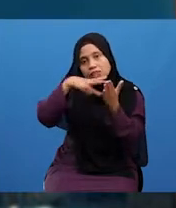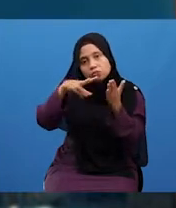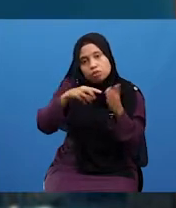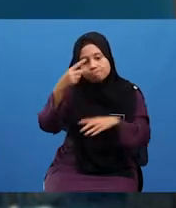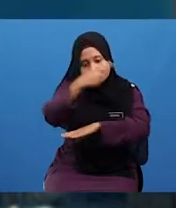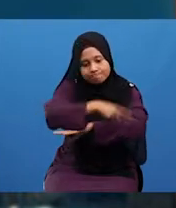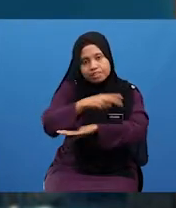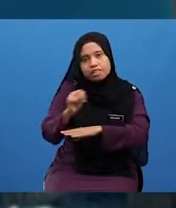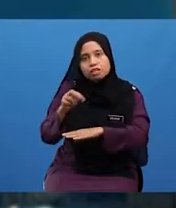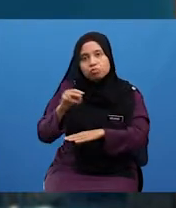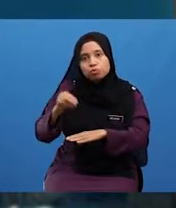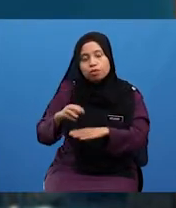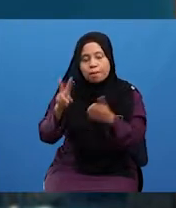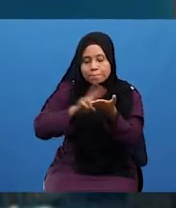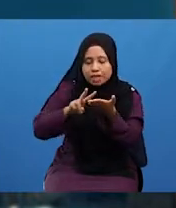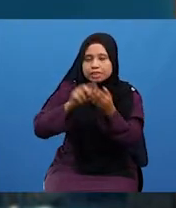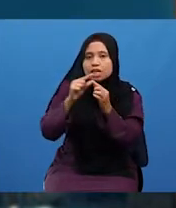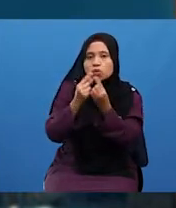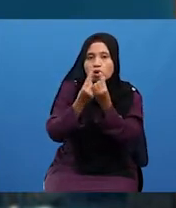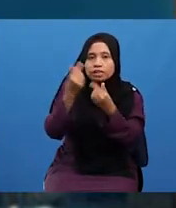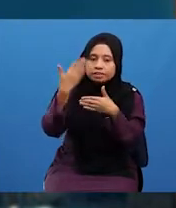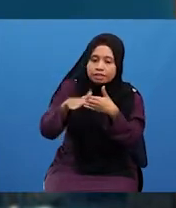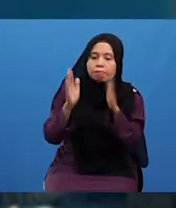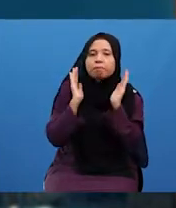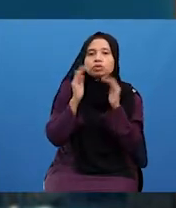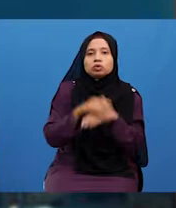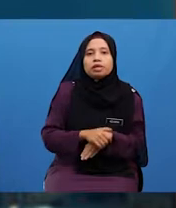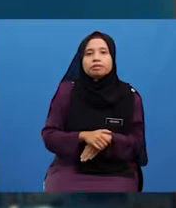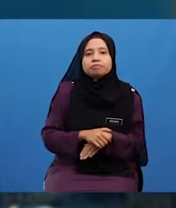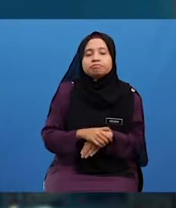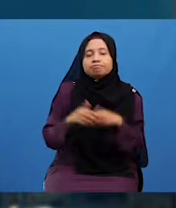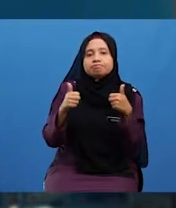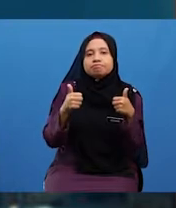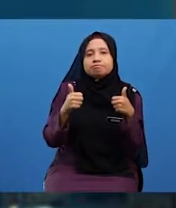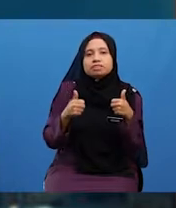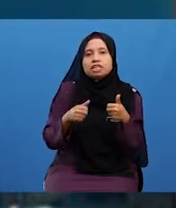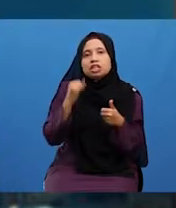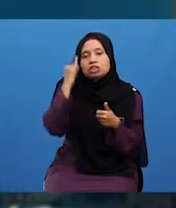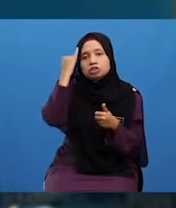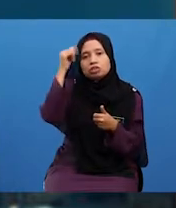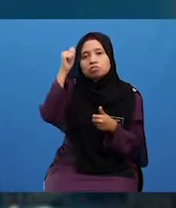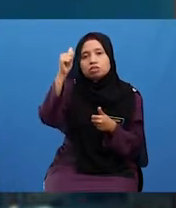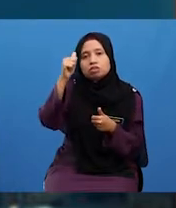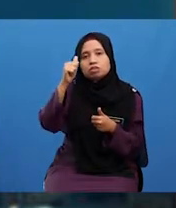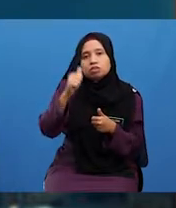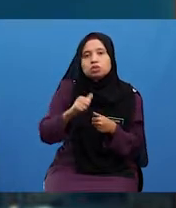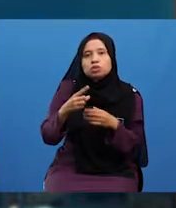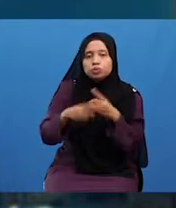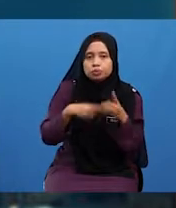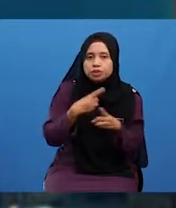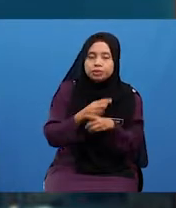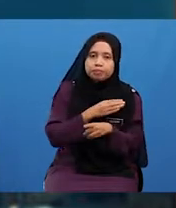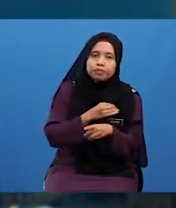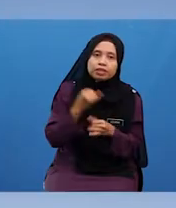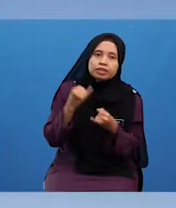harian murid-murid membaca Al-Quran selepas solat. Terbaik, insya-Allah dunia